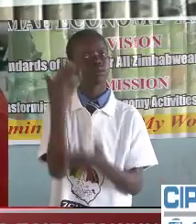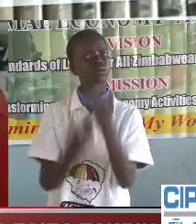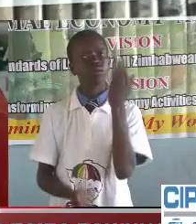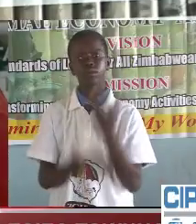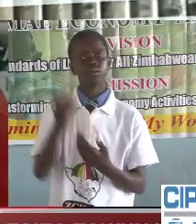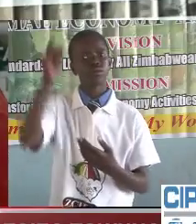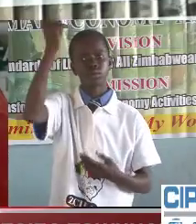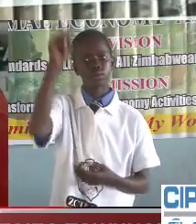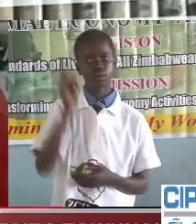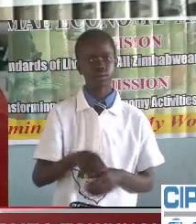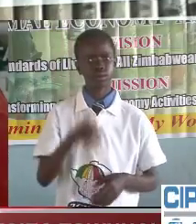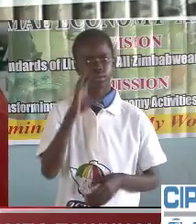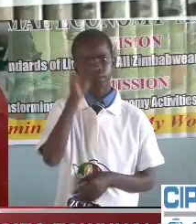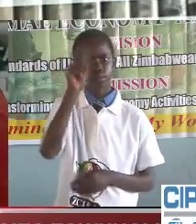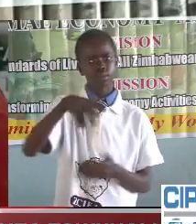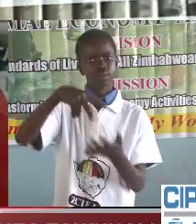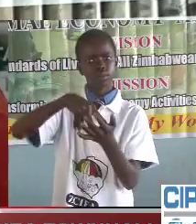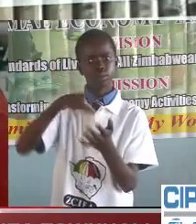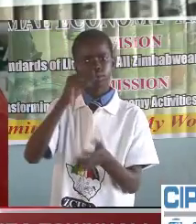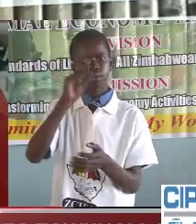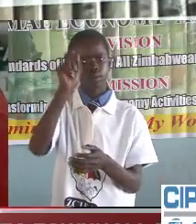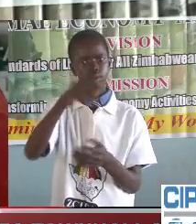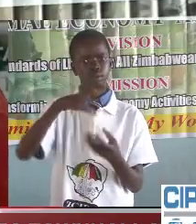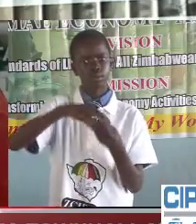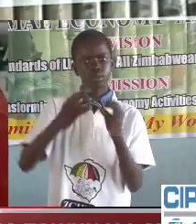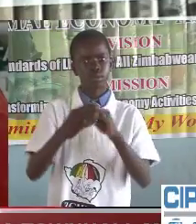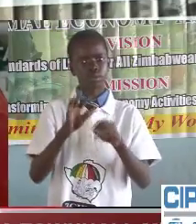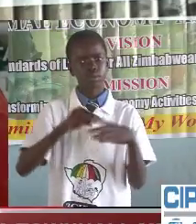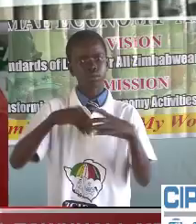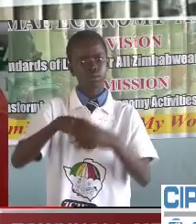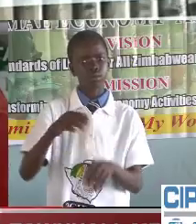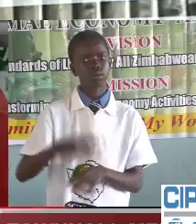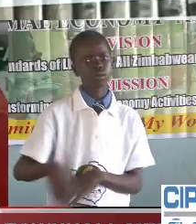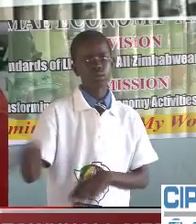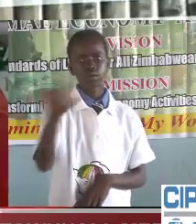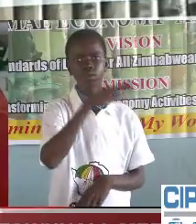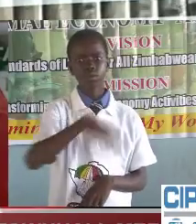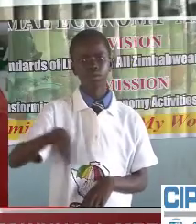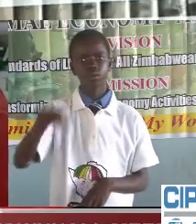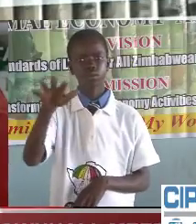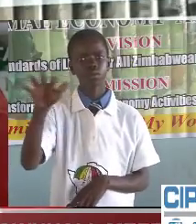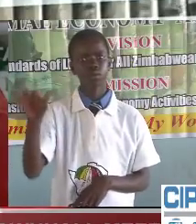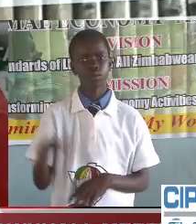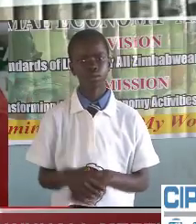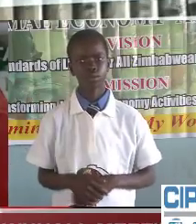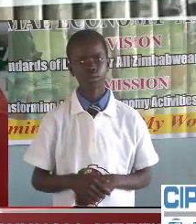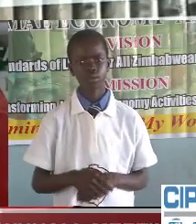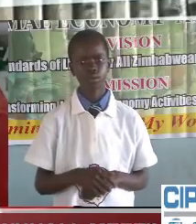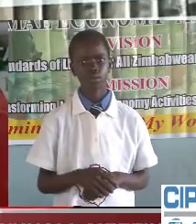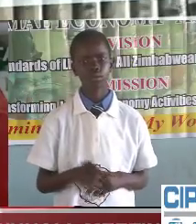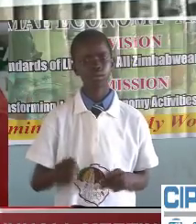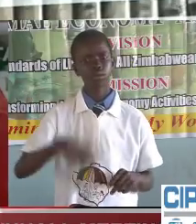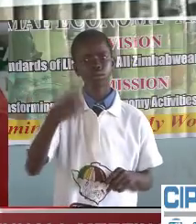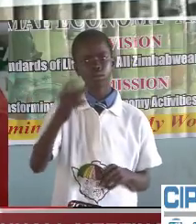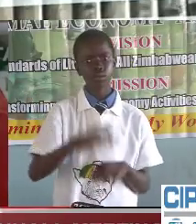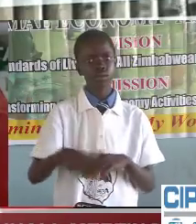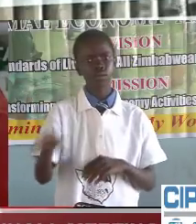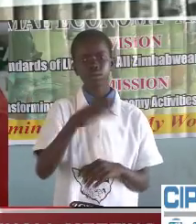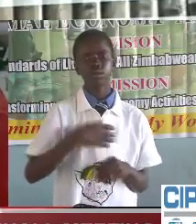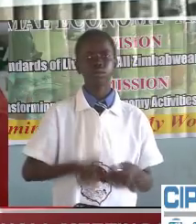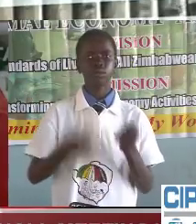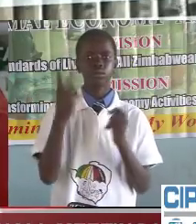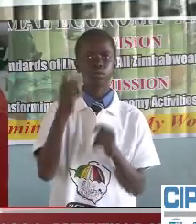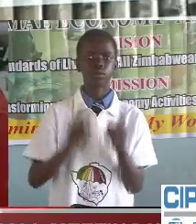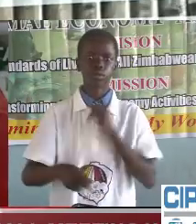kudai nekuti tanga takamirira kugadziriwa nevamwe vanhu. We shall set the pace. Takuseta isusu